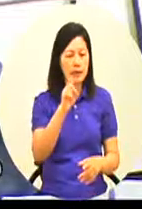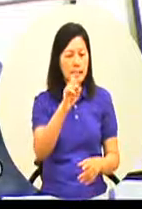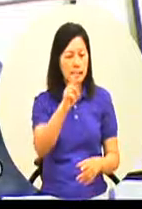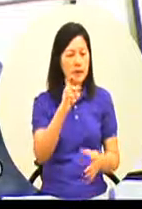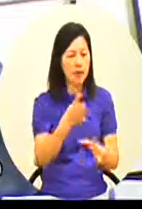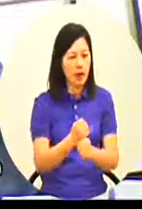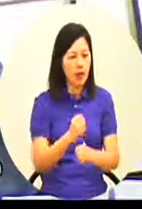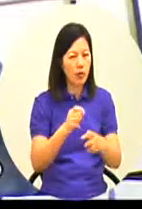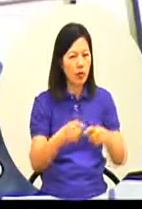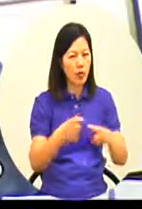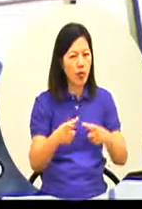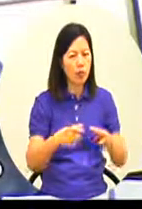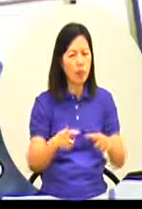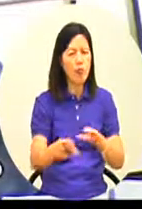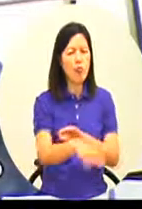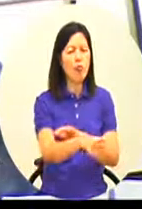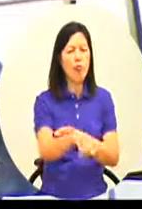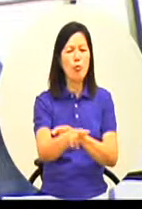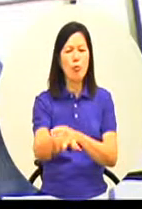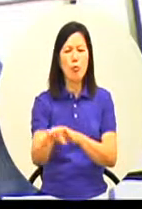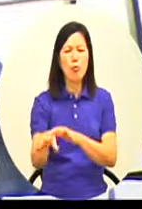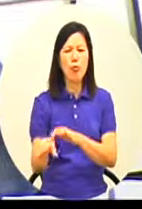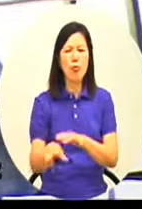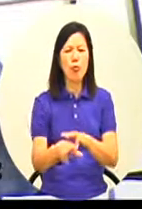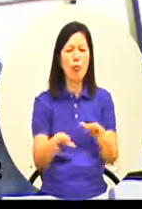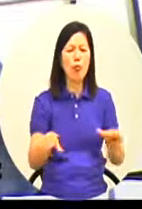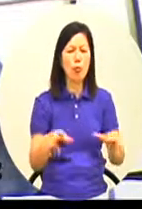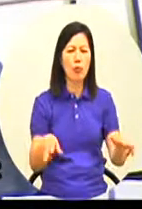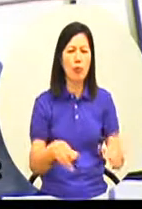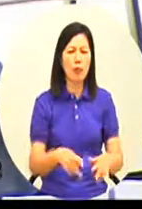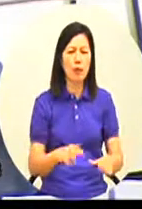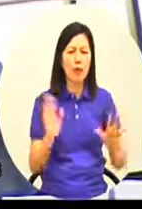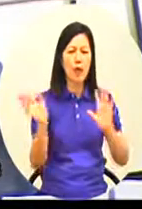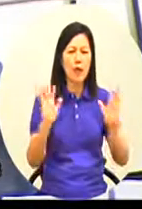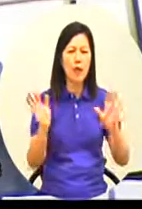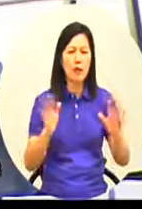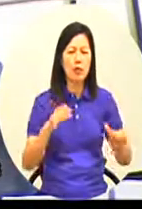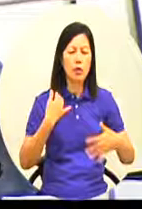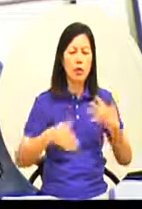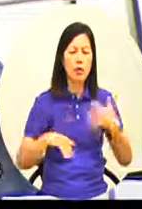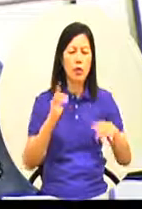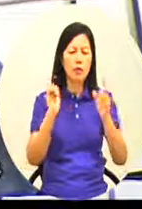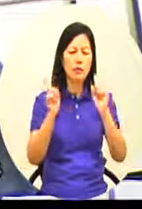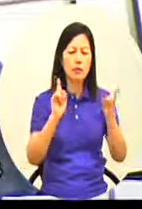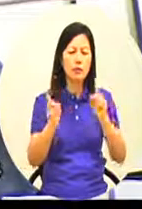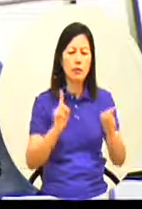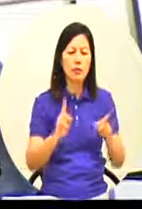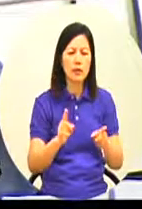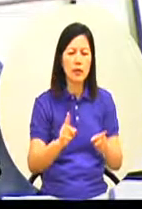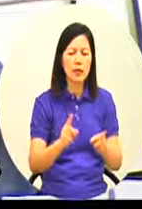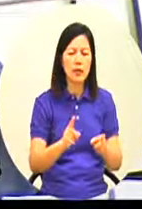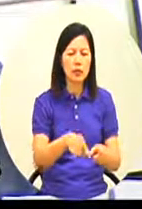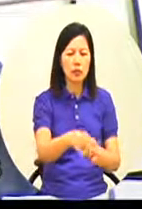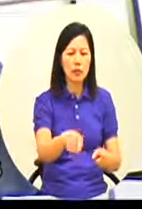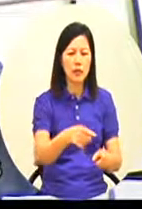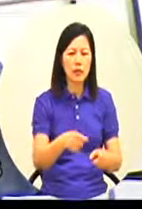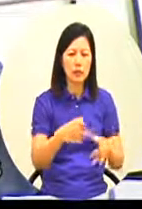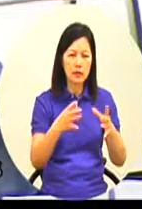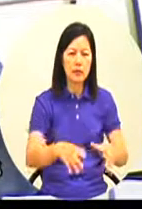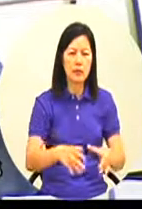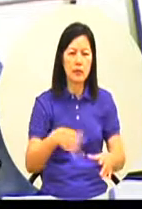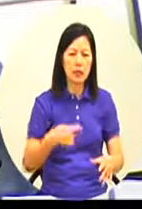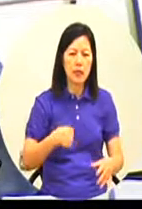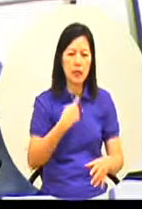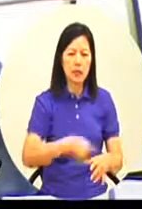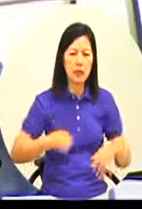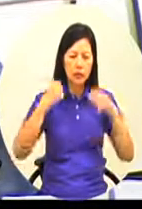呢，我觉得就空荡荡的在那里，除了一个儿童的游乐设施之外呢，我们目前是还没有体健设